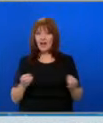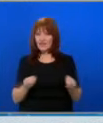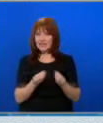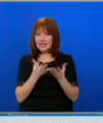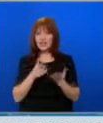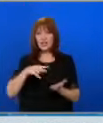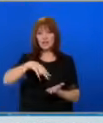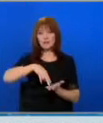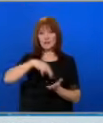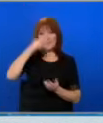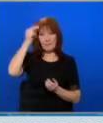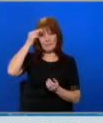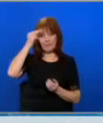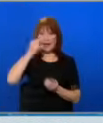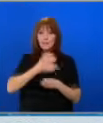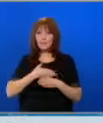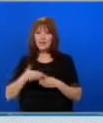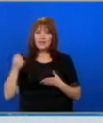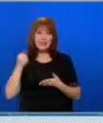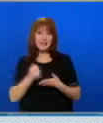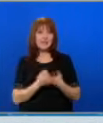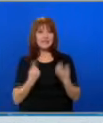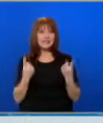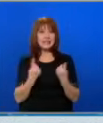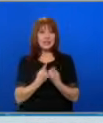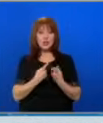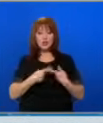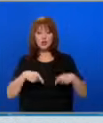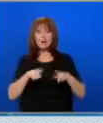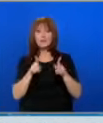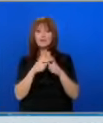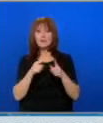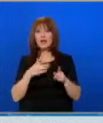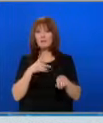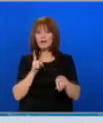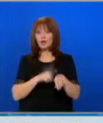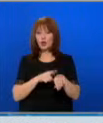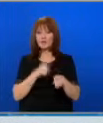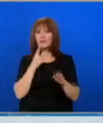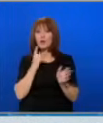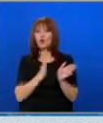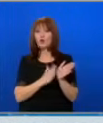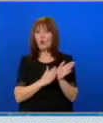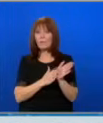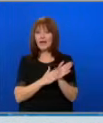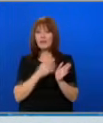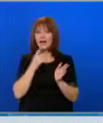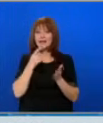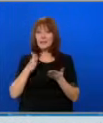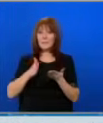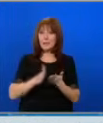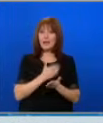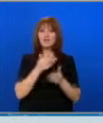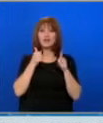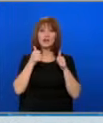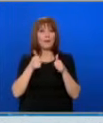Възраждане и Изправи се БГ продължава да настояват за среща с областната управа и да имат достъп до документацията за демонтирането на паметника